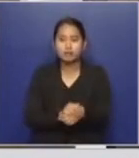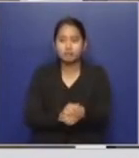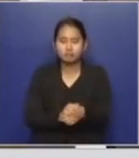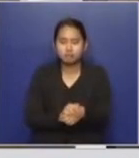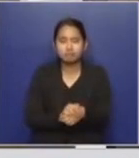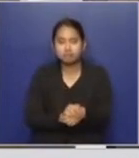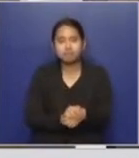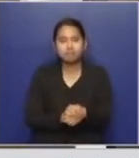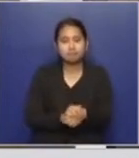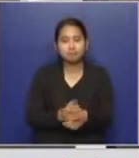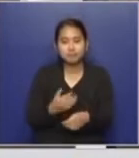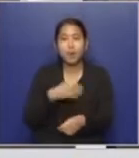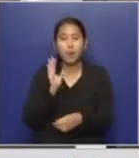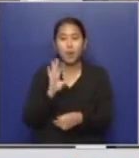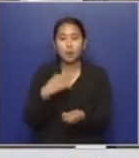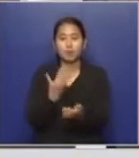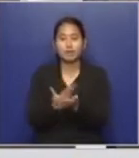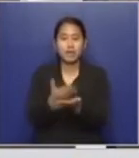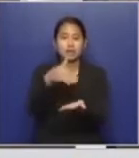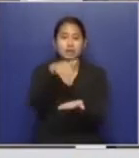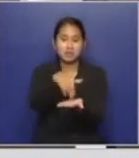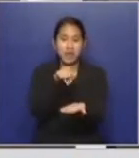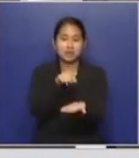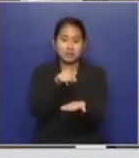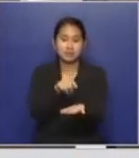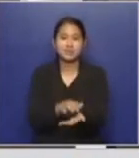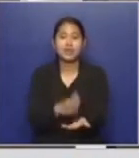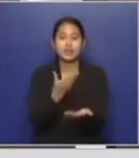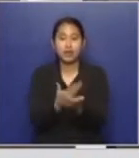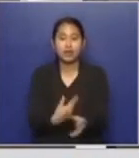ก็เอาจากงบกลางนั่นแหละครับ